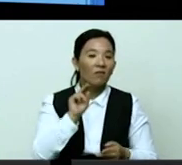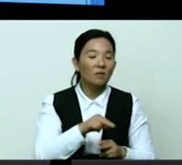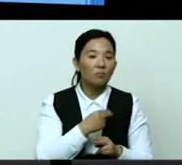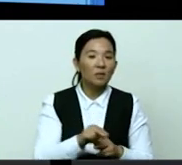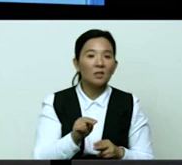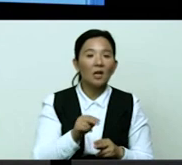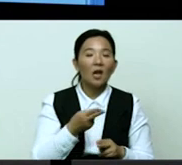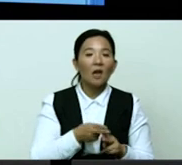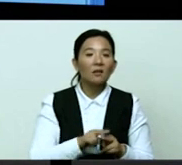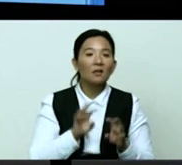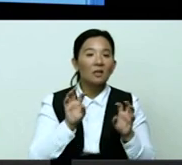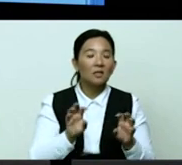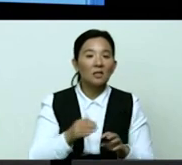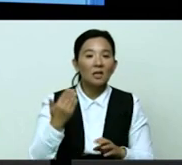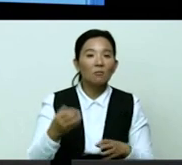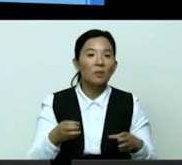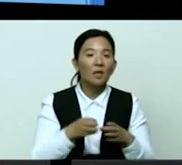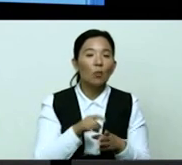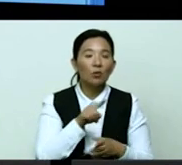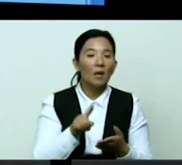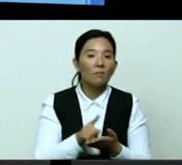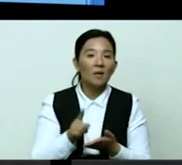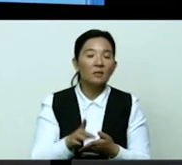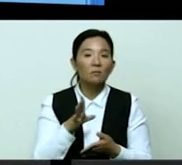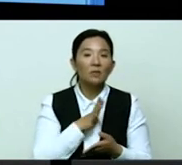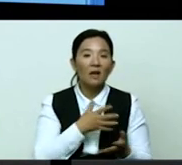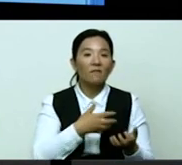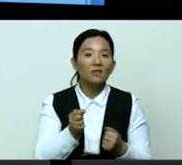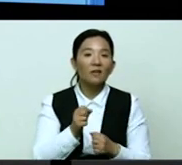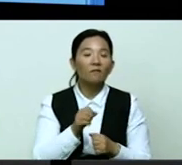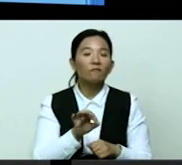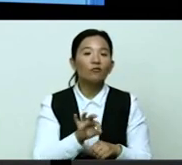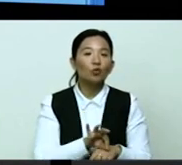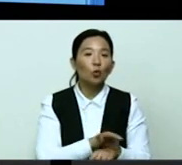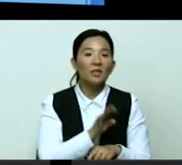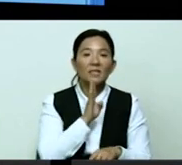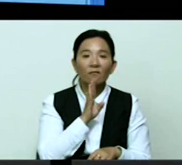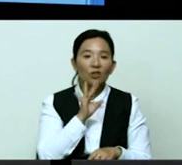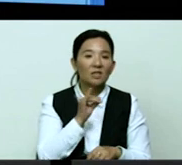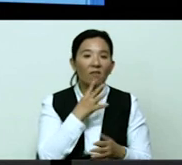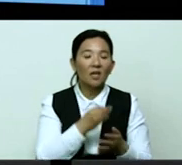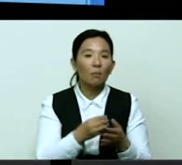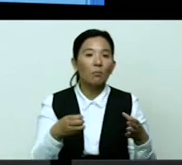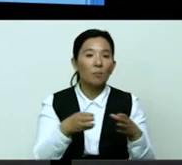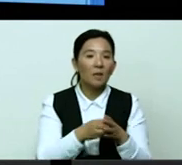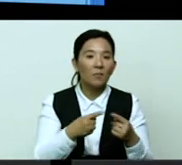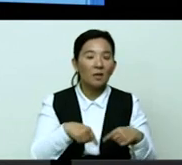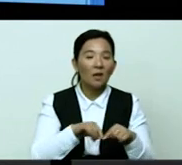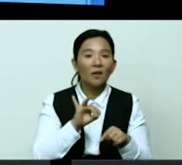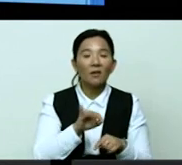По традициям этого племени он обязан был взять в жены девушку из племени, и она